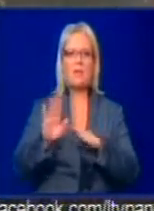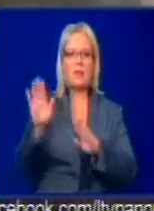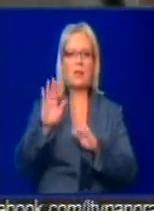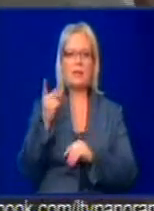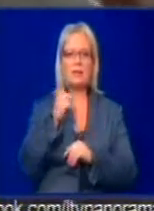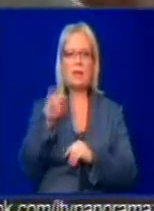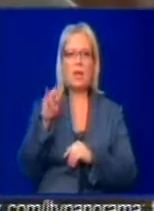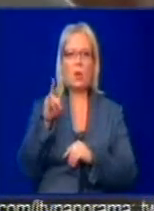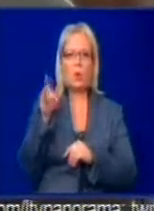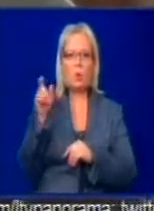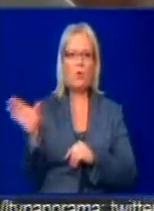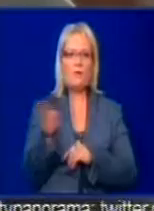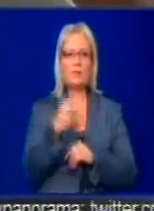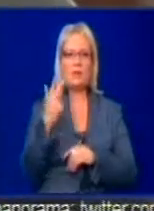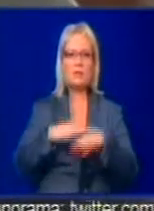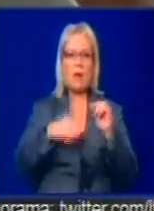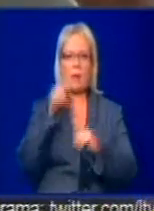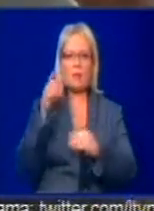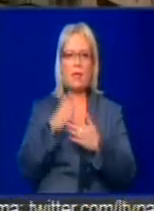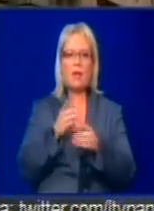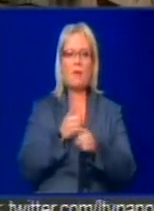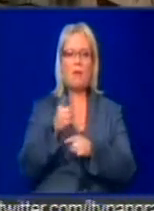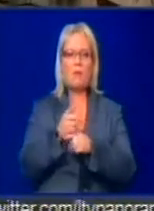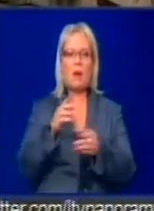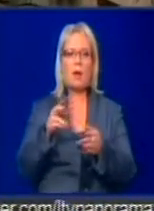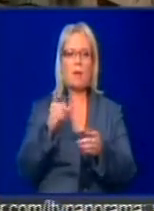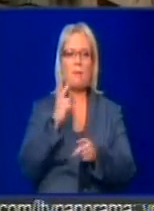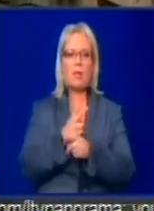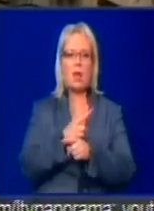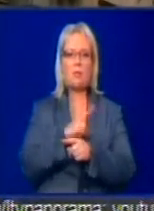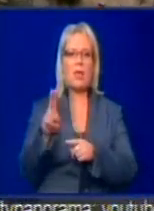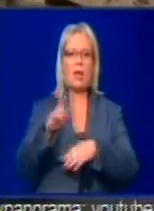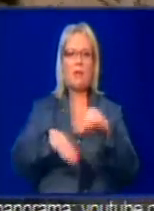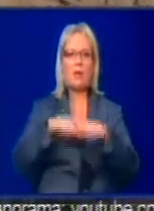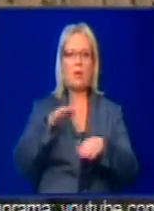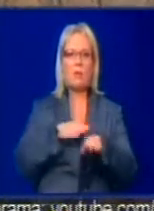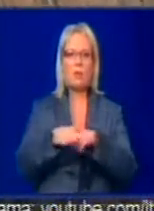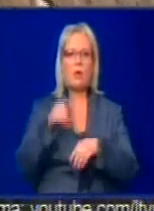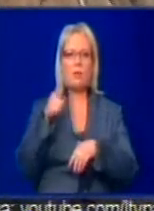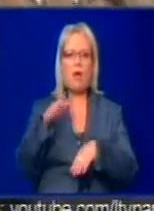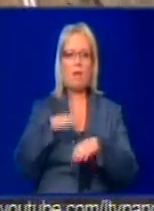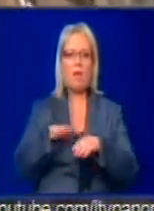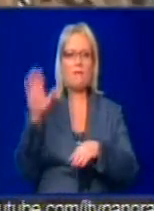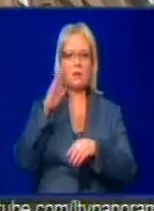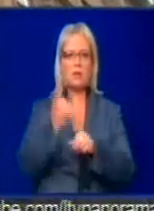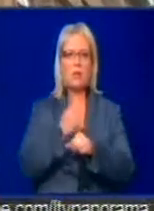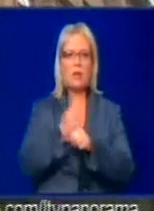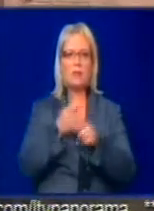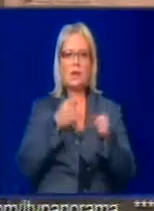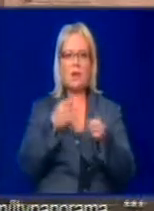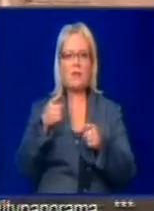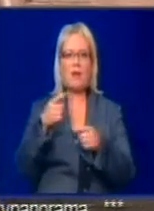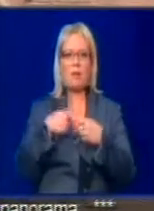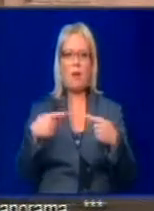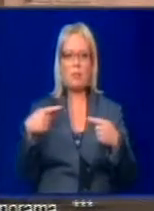vietnieci Laumu Sīku. Visas trīs amatpersonas tiek vainotas par pienākumu nekvalitatīvu pildīšanu, ja tādēļ valstī nodarīts kaitējums vai